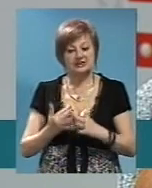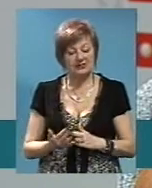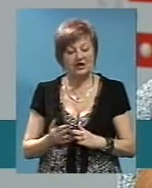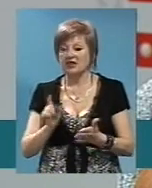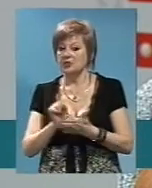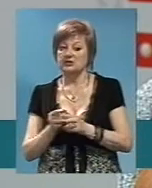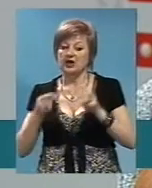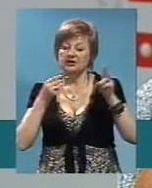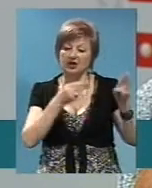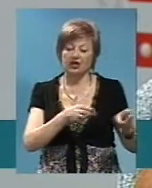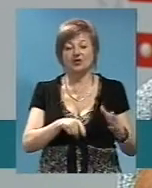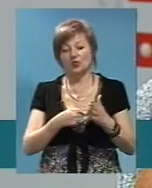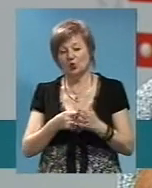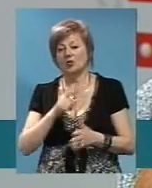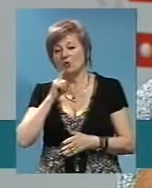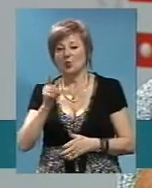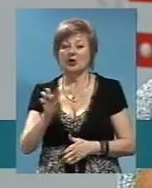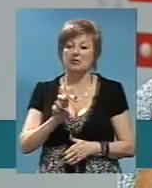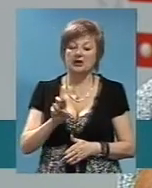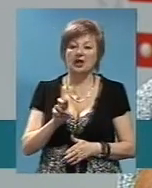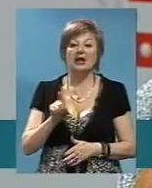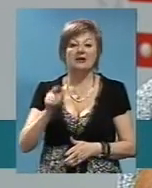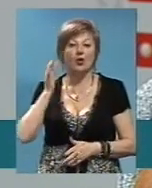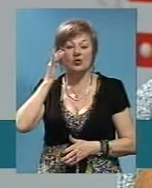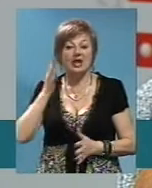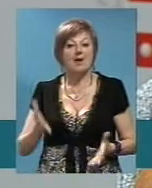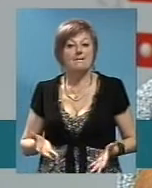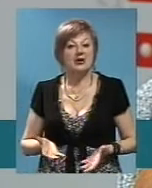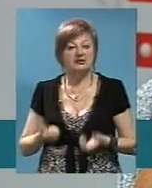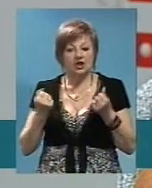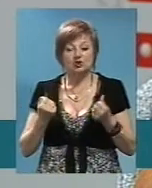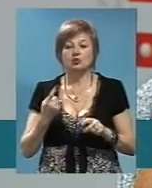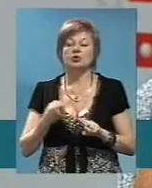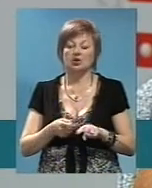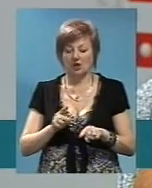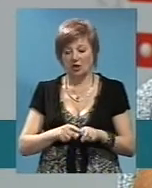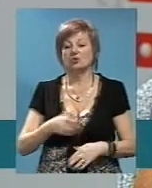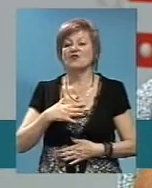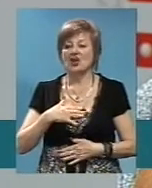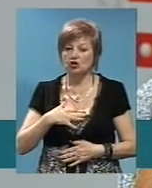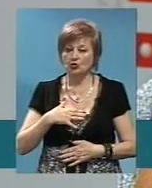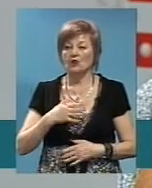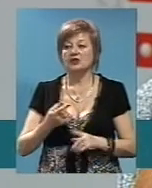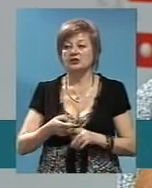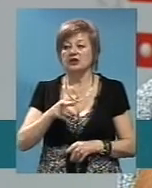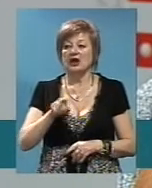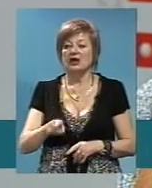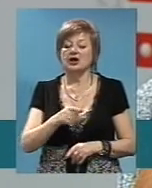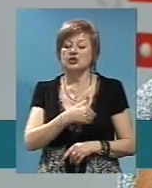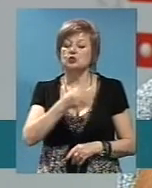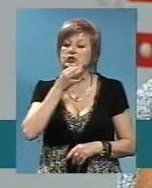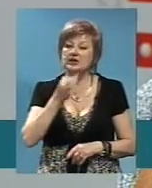їхати в місто, Пологи, Бердянськ і так далі, то вони цю ідею підтримують, і їх це абсолютно влаштовує. І я за цей час хочу сказати,